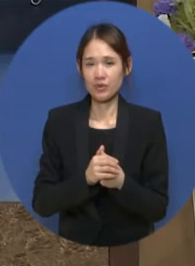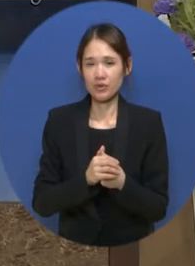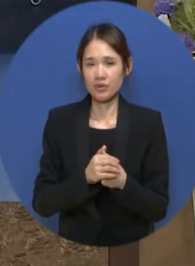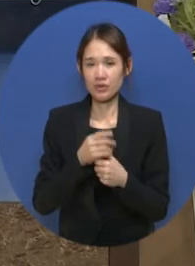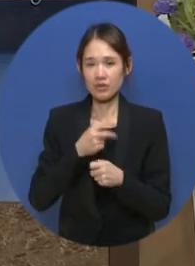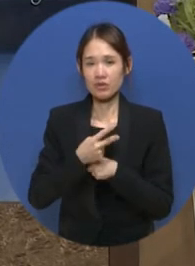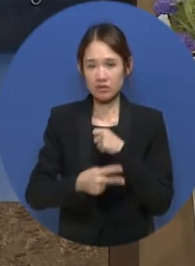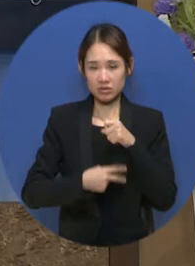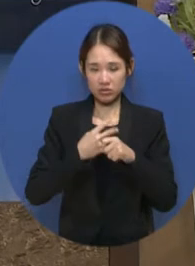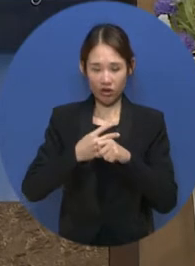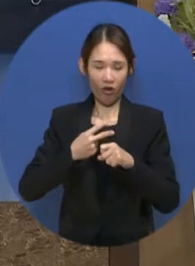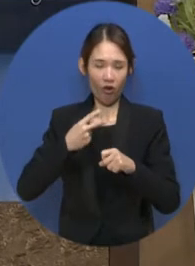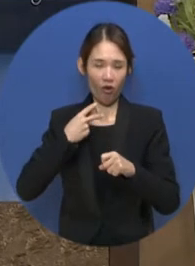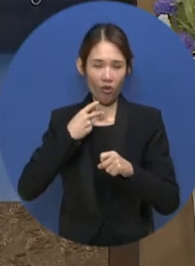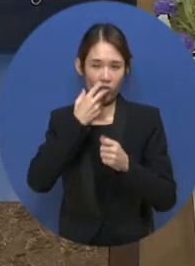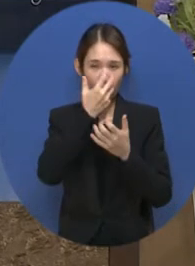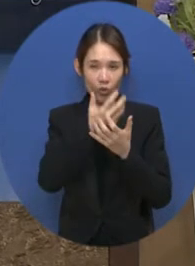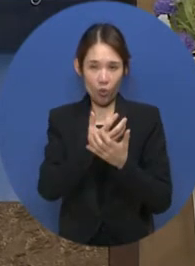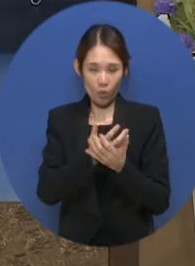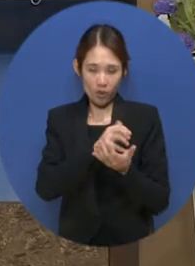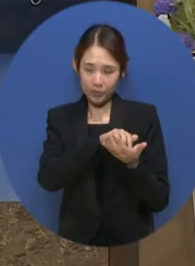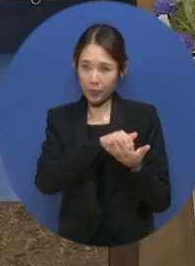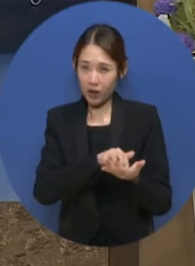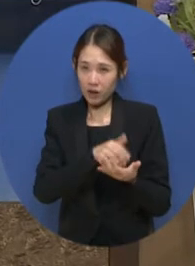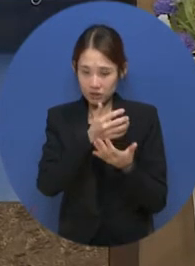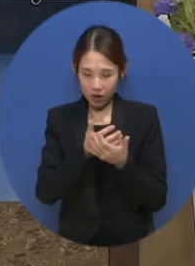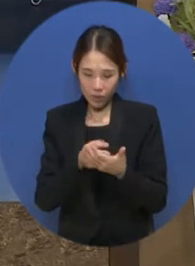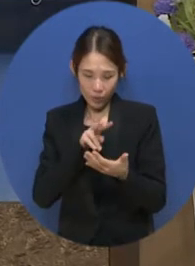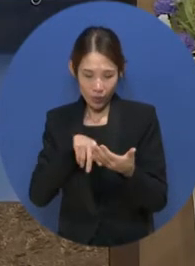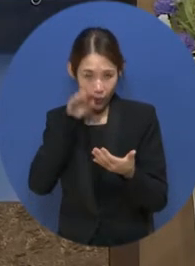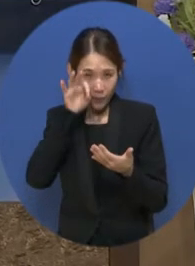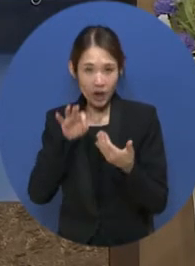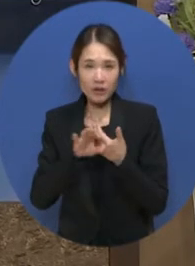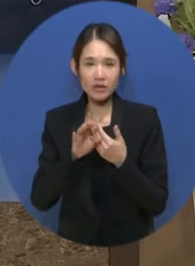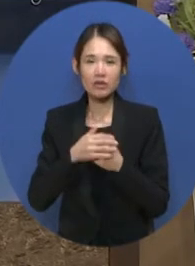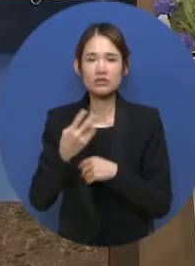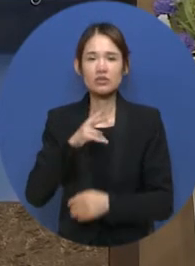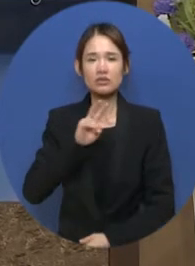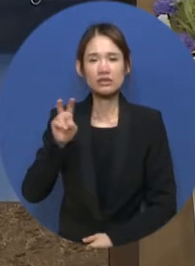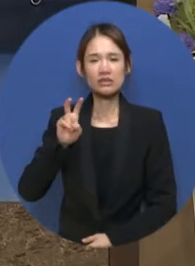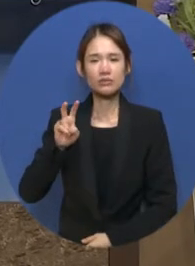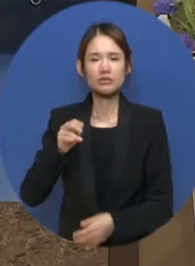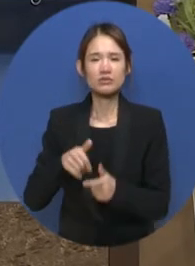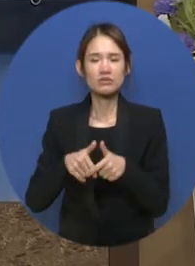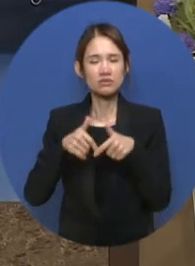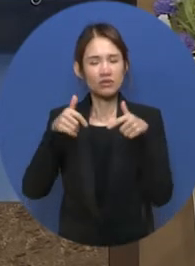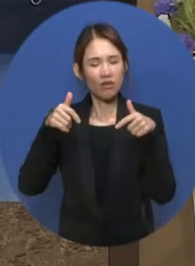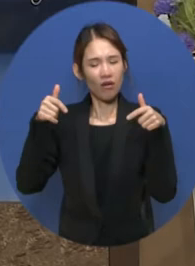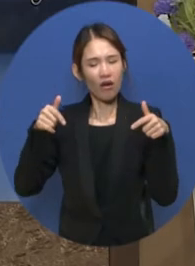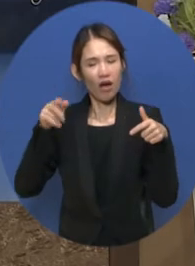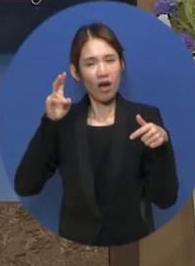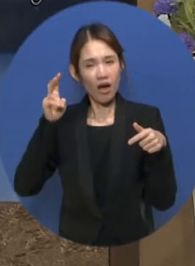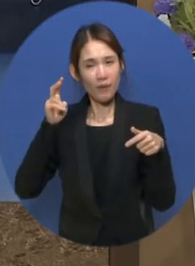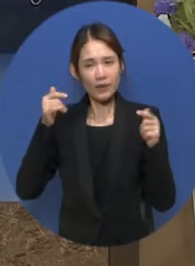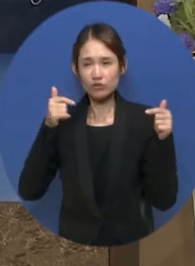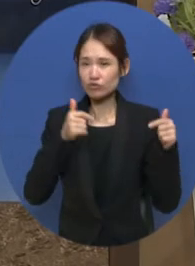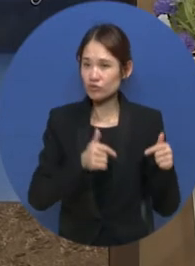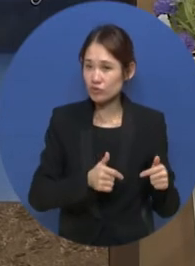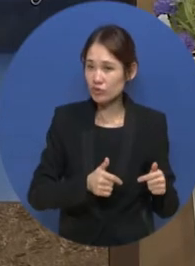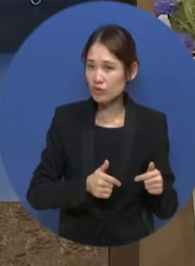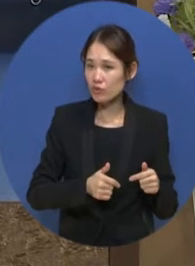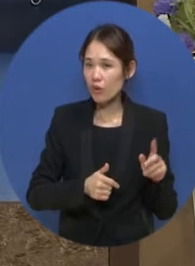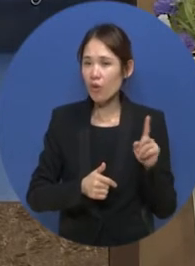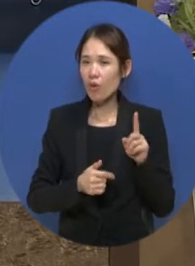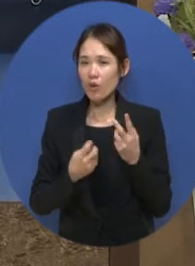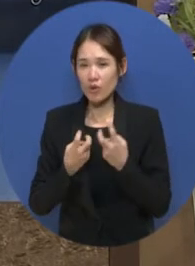비록 2년전에 통해 자료 이기는 하지만 올해 이제 2020년에는 늘어났으며 늘어 놓았지 줄어 들지는 않았을 것